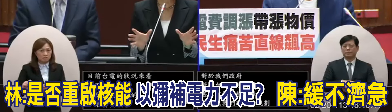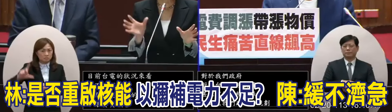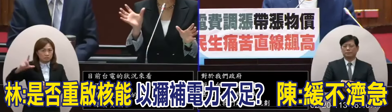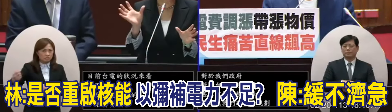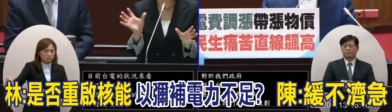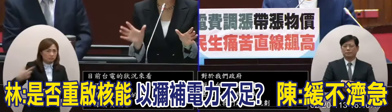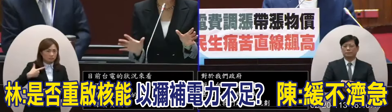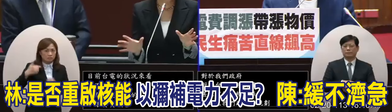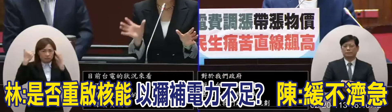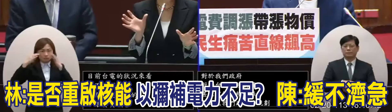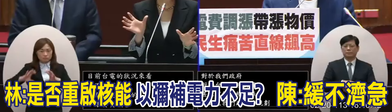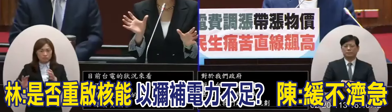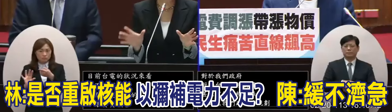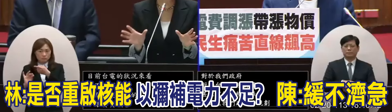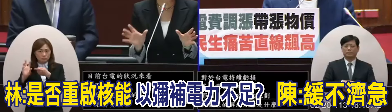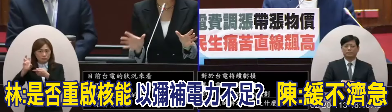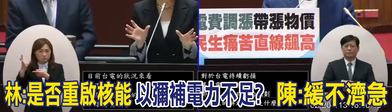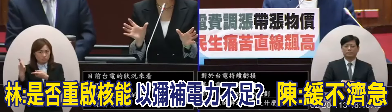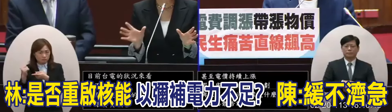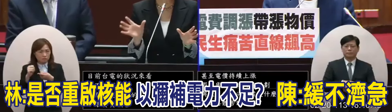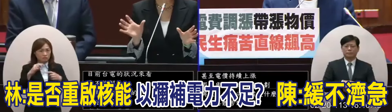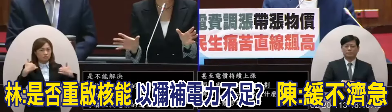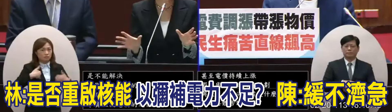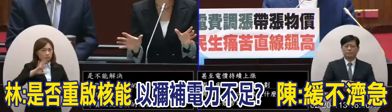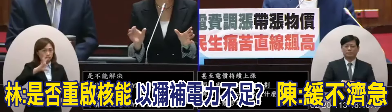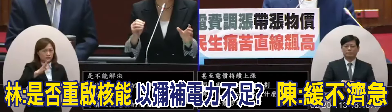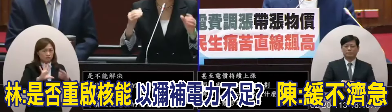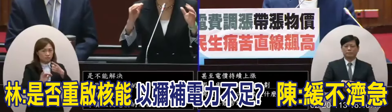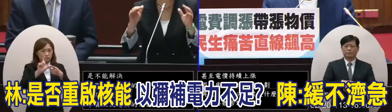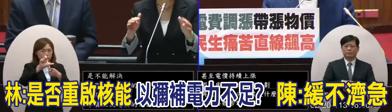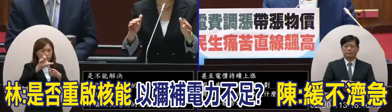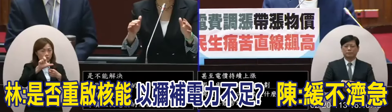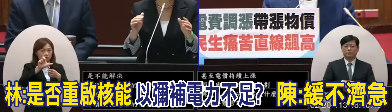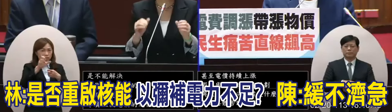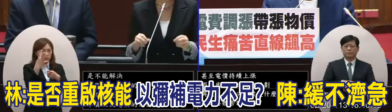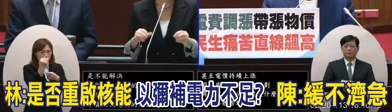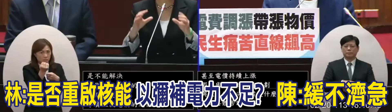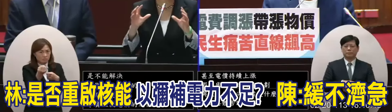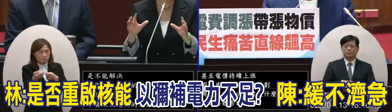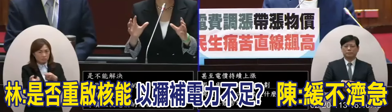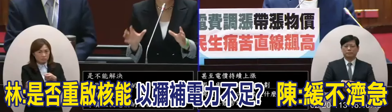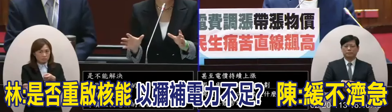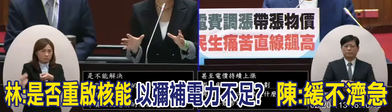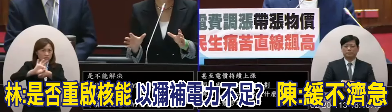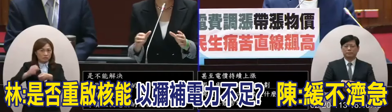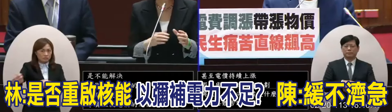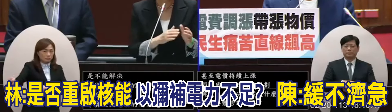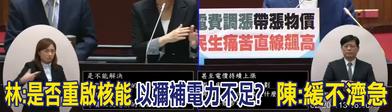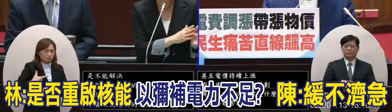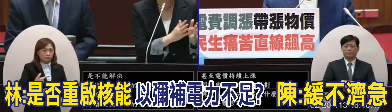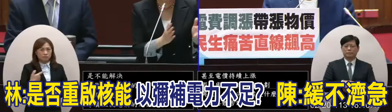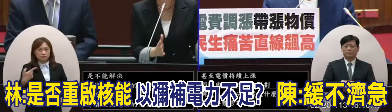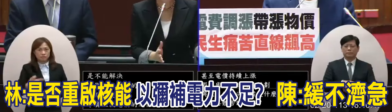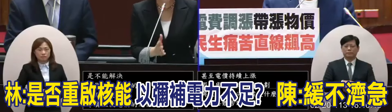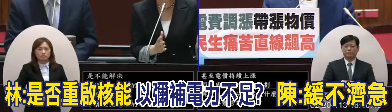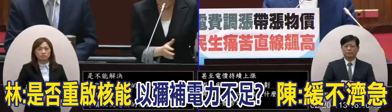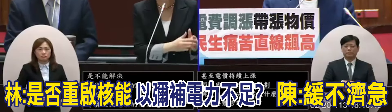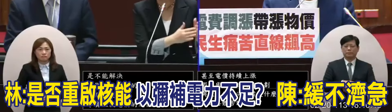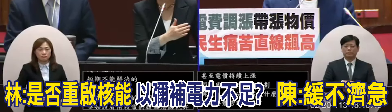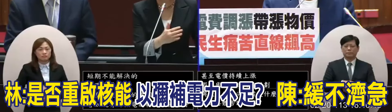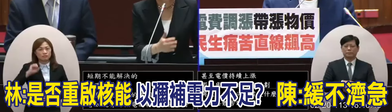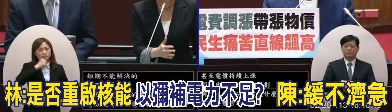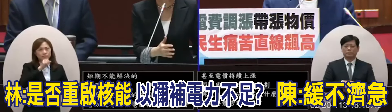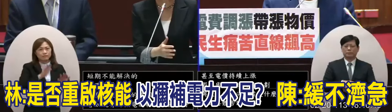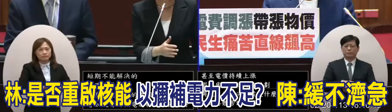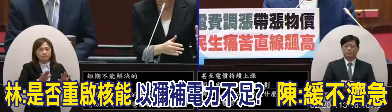了80%+，那个法国涨了60%+，所以他们电价都比台湾贵非常多。所以现在台